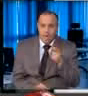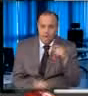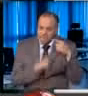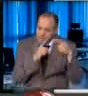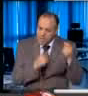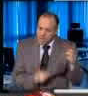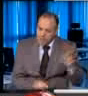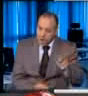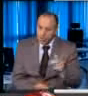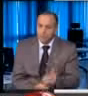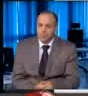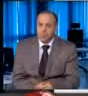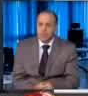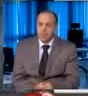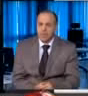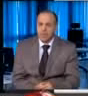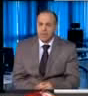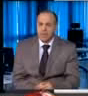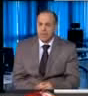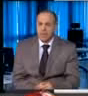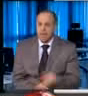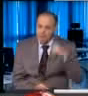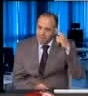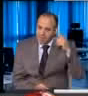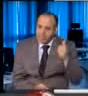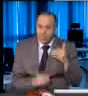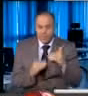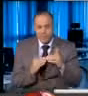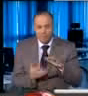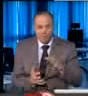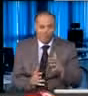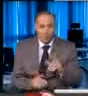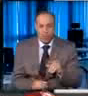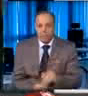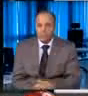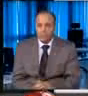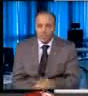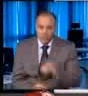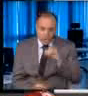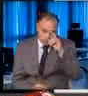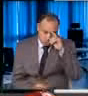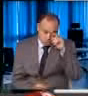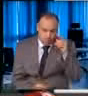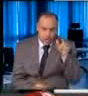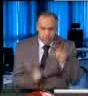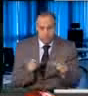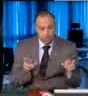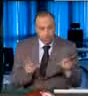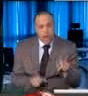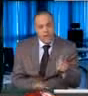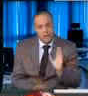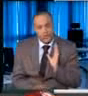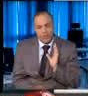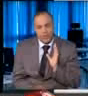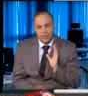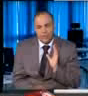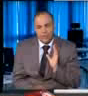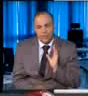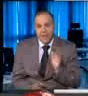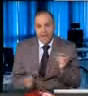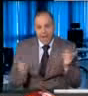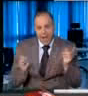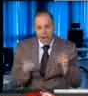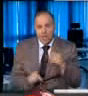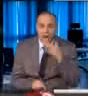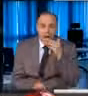أمس الأفلام ما كانتش في المستوى برشا، يعني إن شاء الله ليلة الحضور أكثر إن شاء الله تتعاود الحكاية